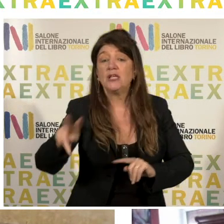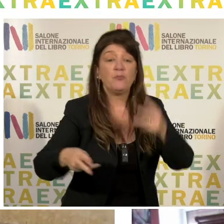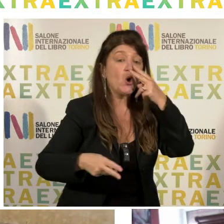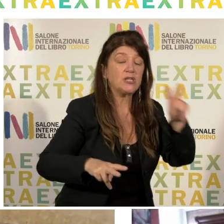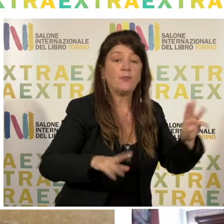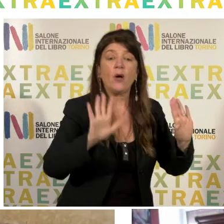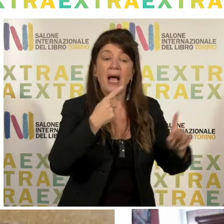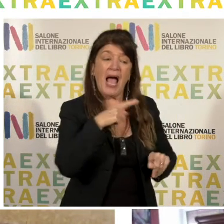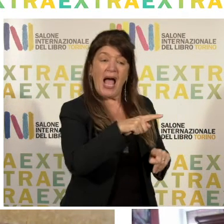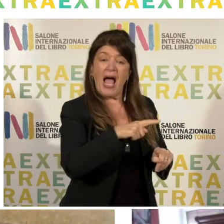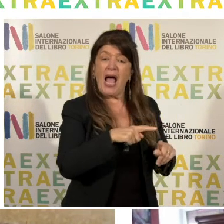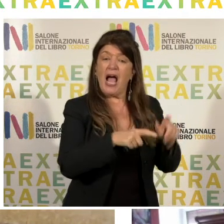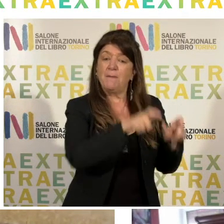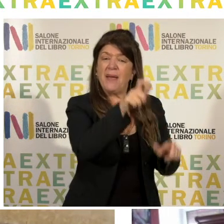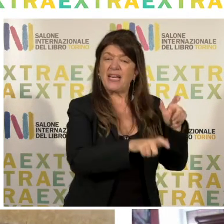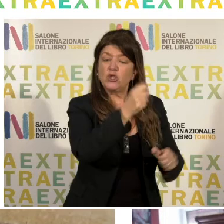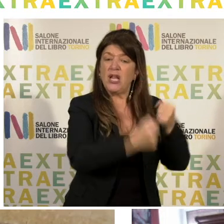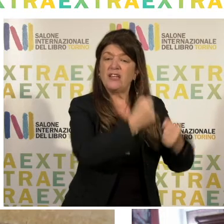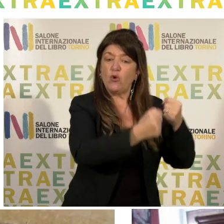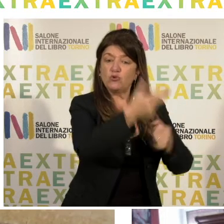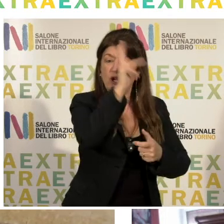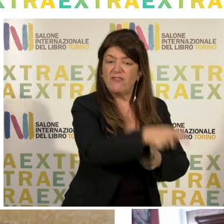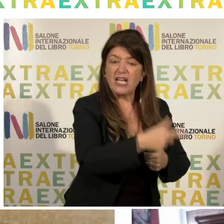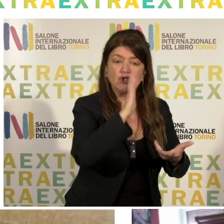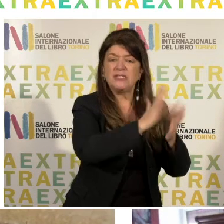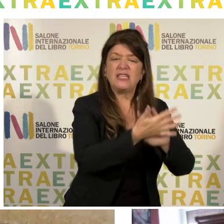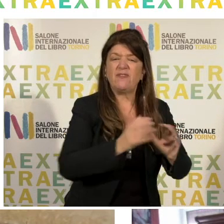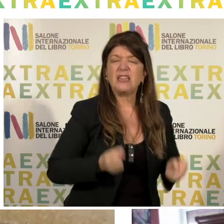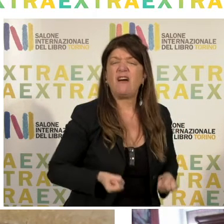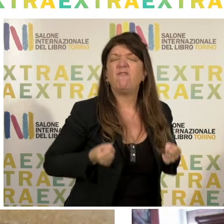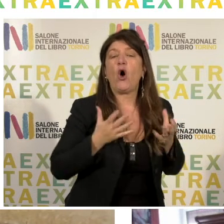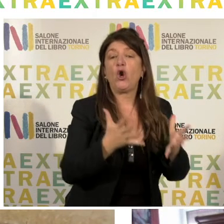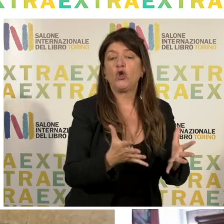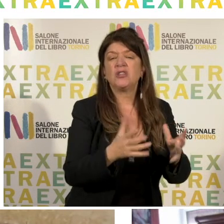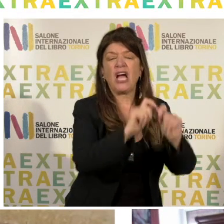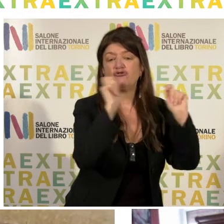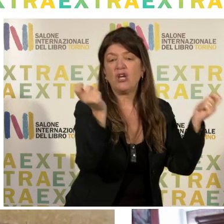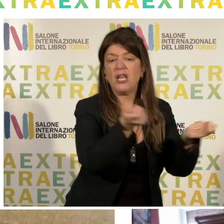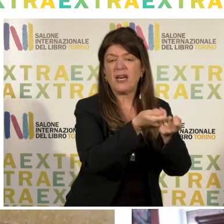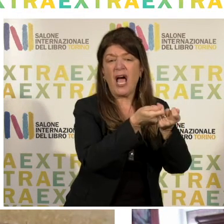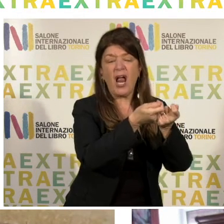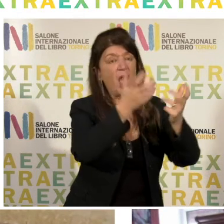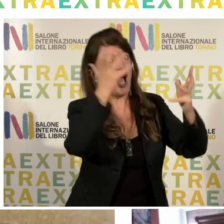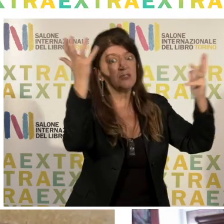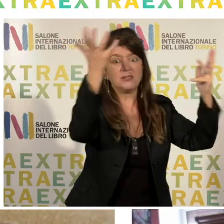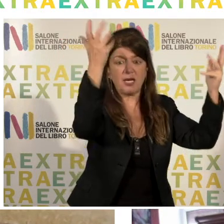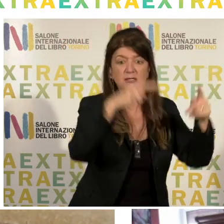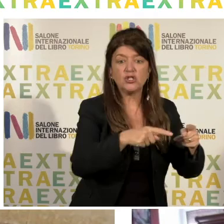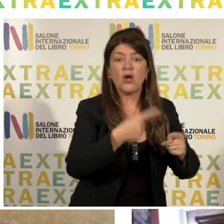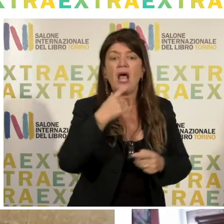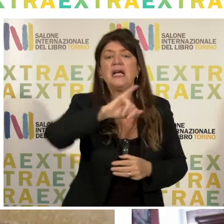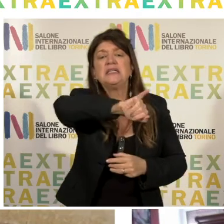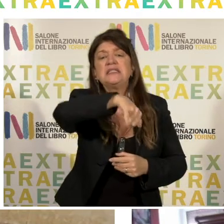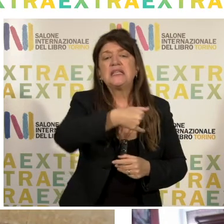della rivoluzione francese diventano la volontà generale, un'astrazione. Allora chiunque dissenta, per Saint-Just e